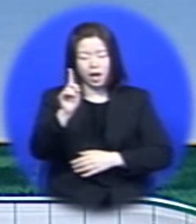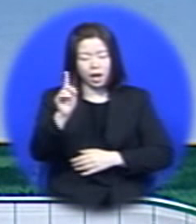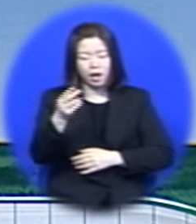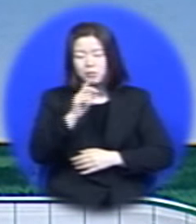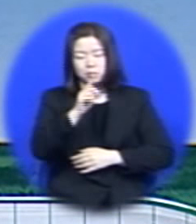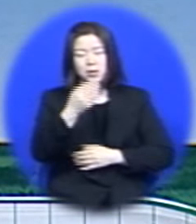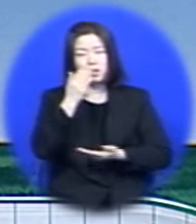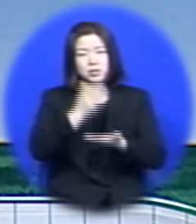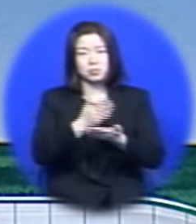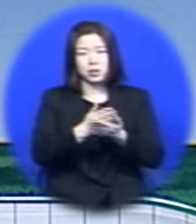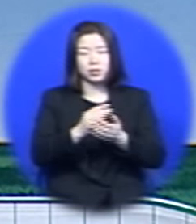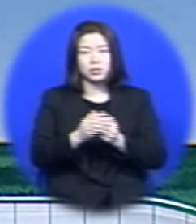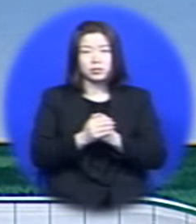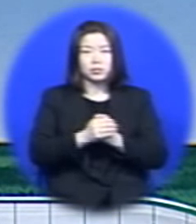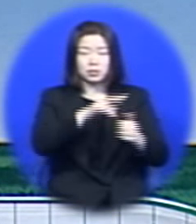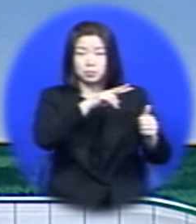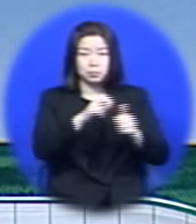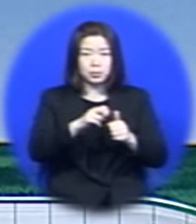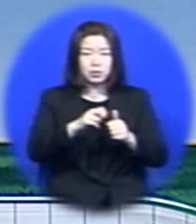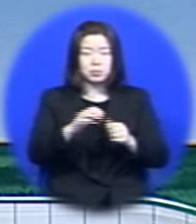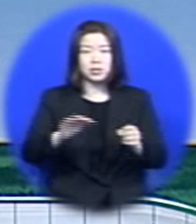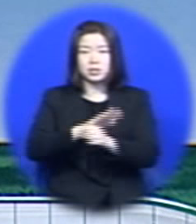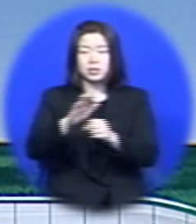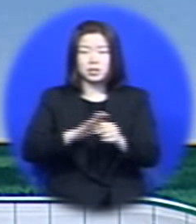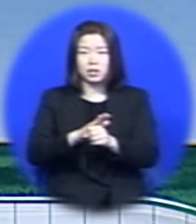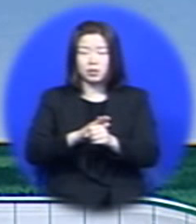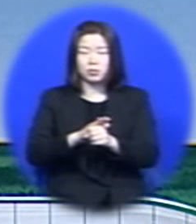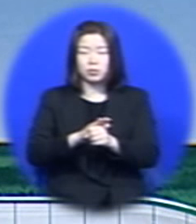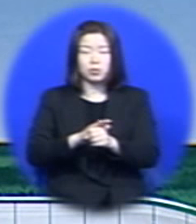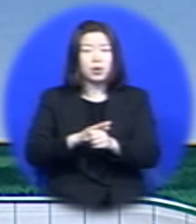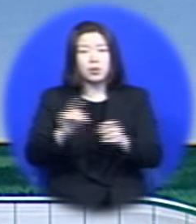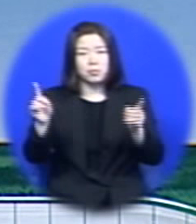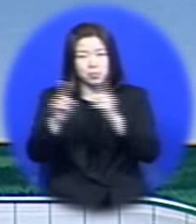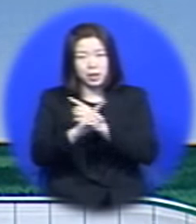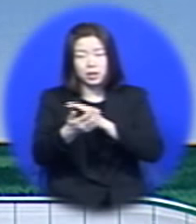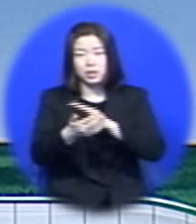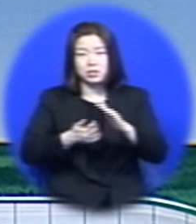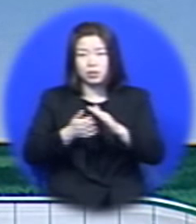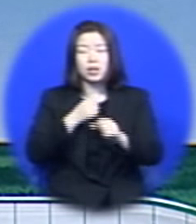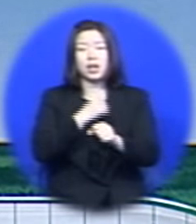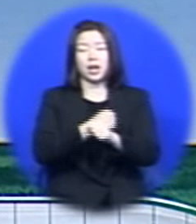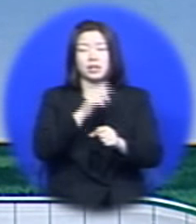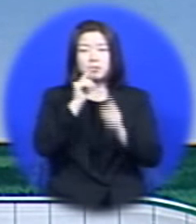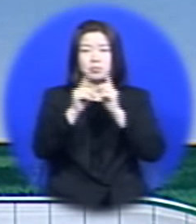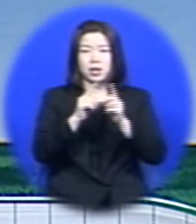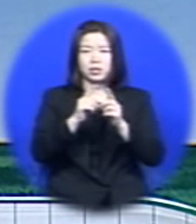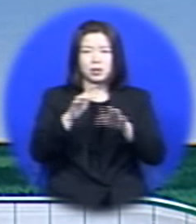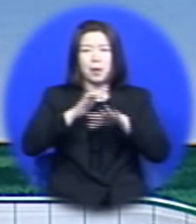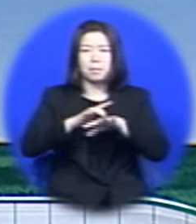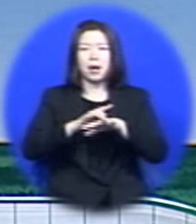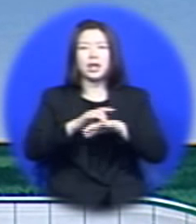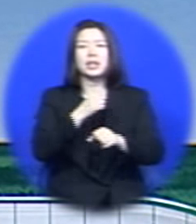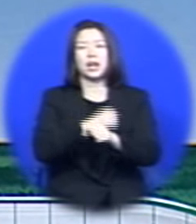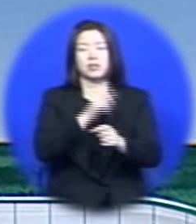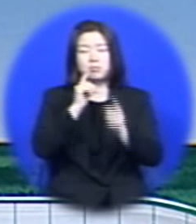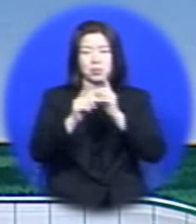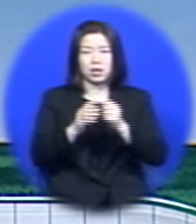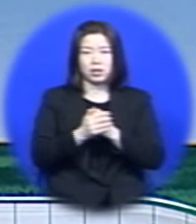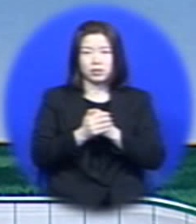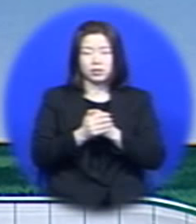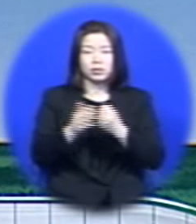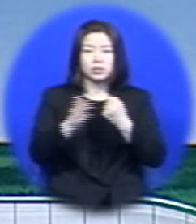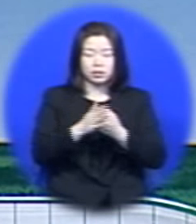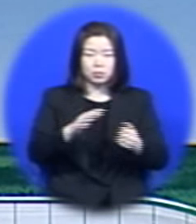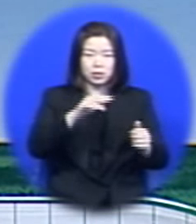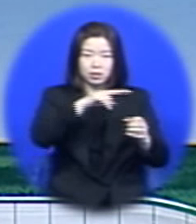미움이 사랑으로 변하기 전에 하는 이야기는 전부 마귀에게 속는 이야기입니다. 미움이 사랑으로 바뀔 때까지는